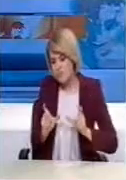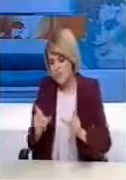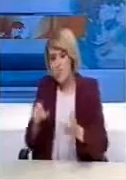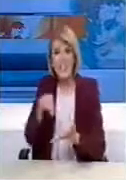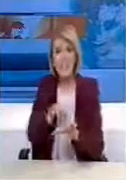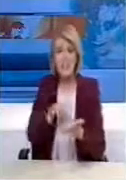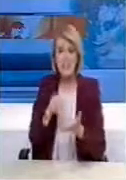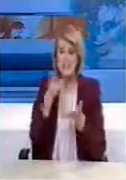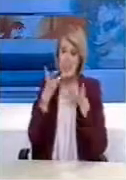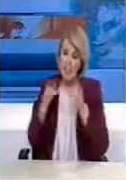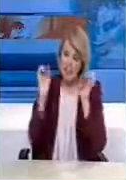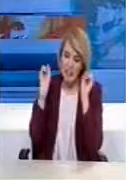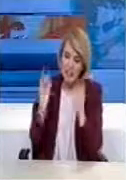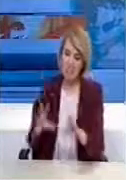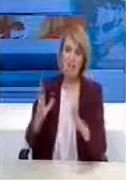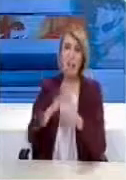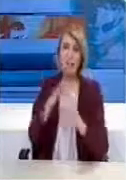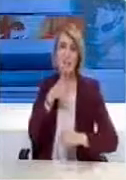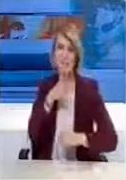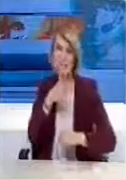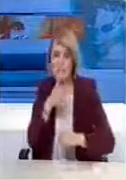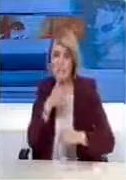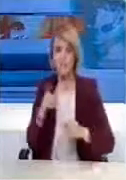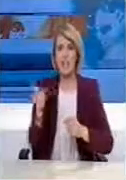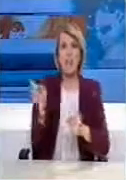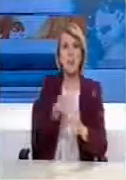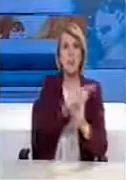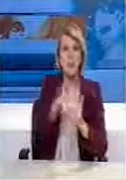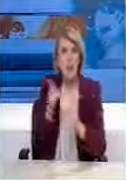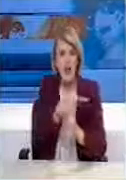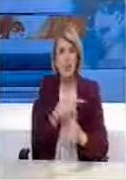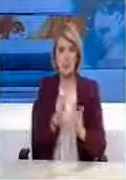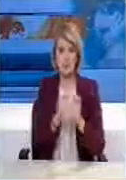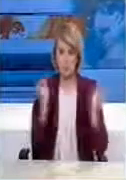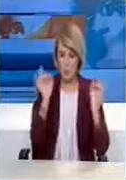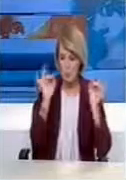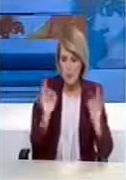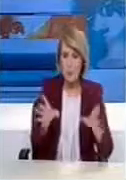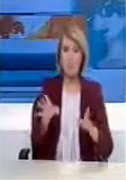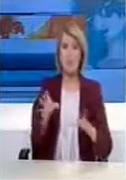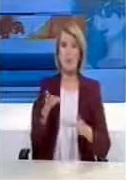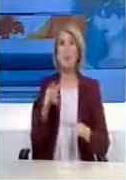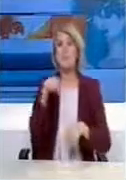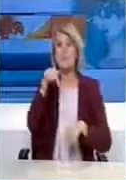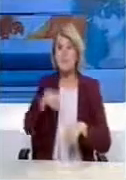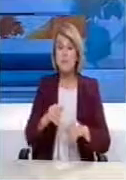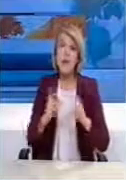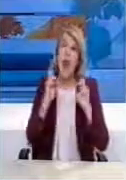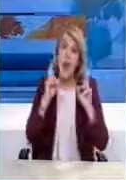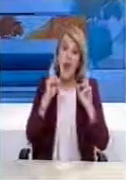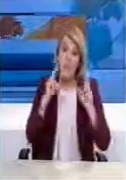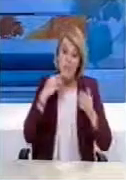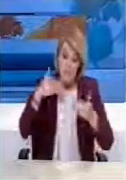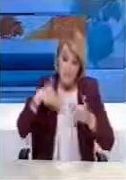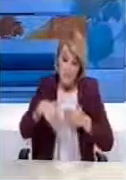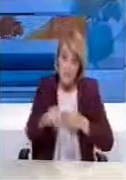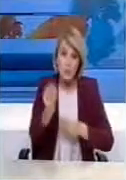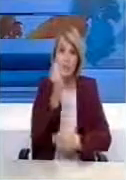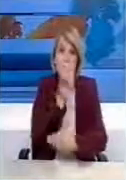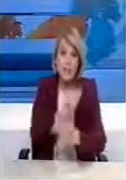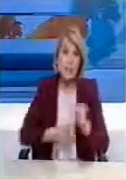Ευρώπη, να ενισχυθούν τα μέτρα για καταπολέμηση των διακρίσεων που αντιμετωπίζουν. Φέτος αυτή η έκκληση πρέπει να ακουστεί ακόμα πιο